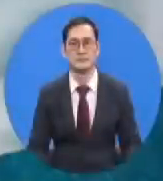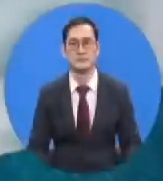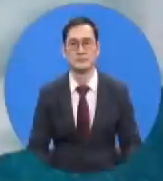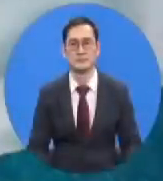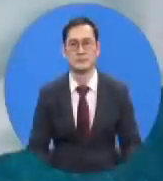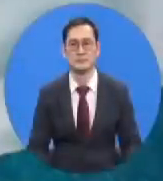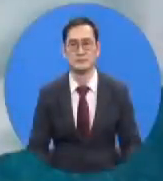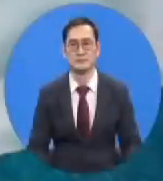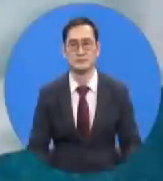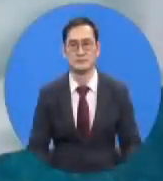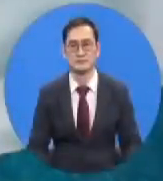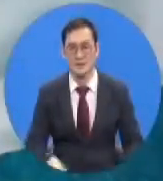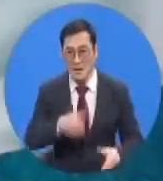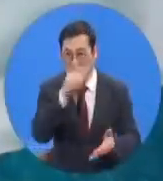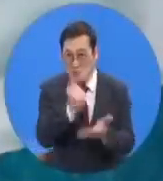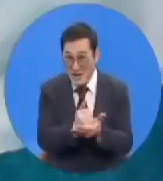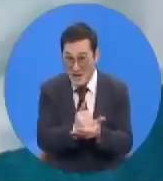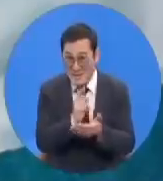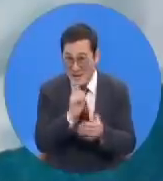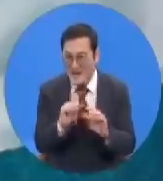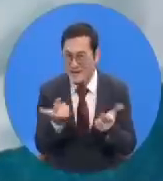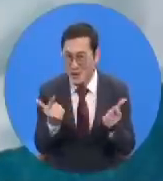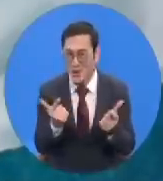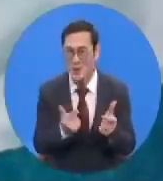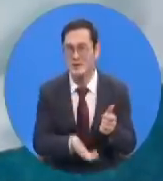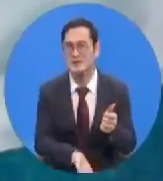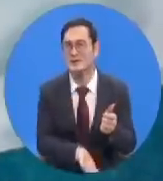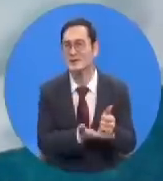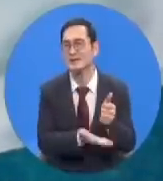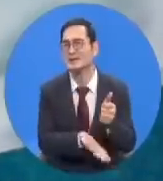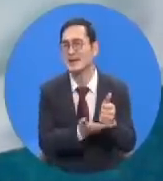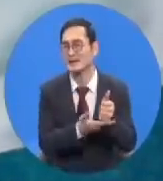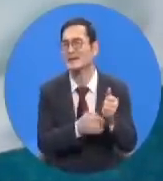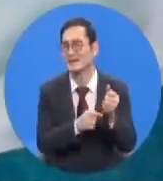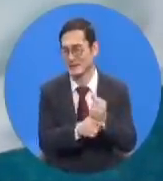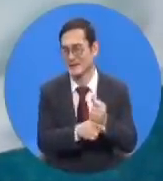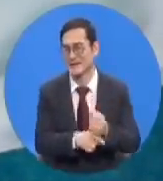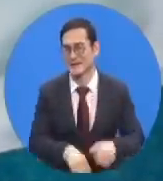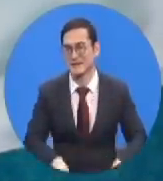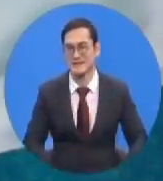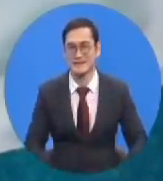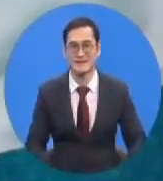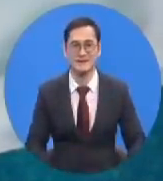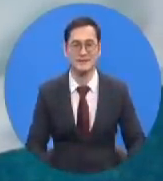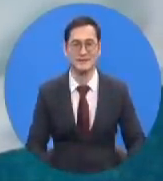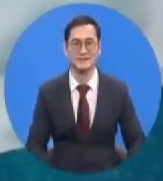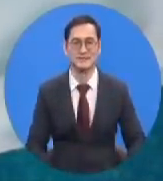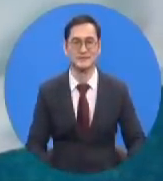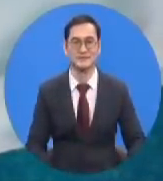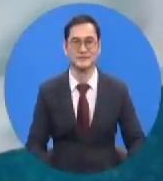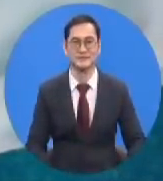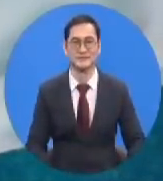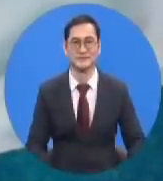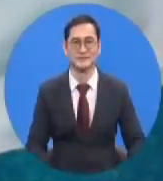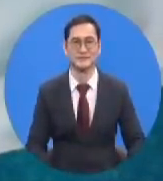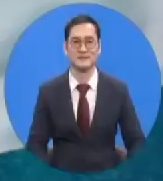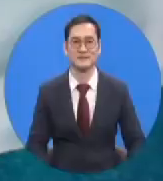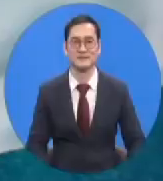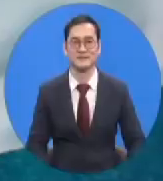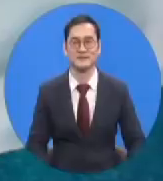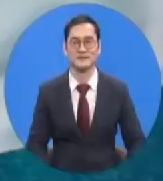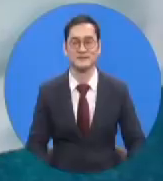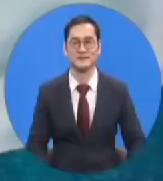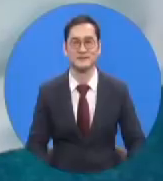자, 이 내용을 사실 잘 들어보면 비판이라기보다는 오히려 칭찬에 더 가까운 내용일 수도 있습니다. 이